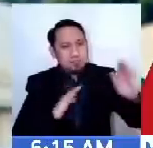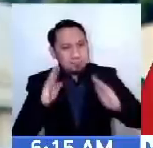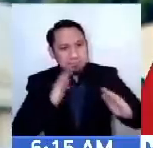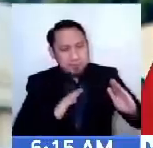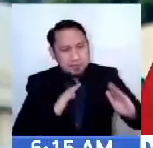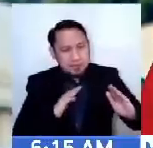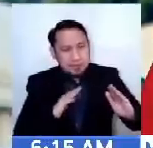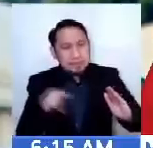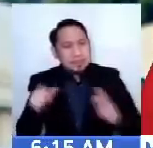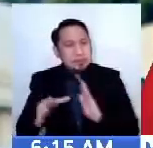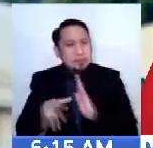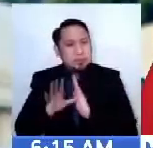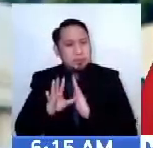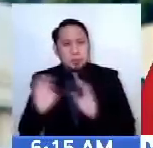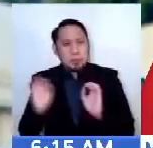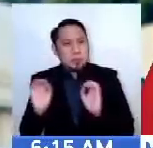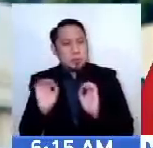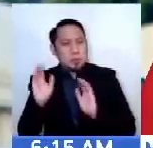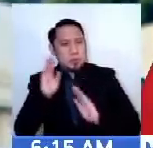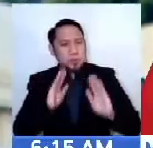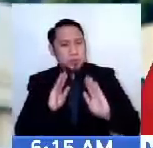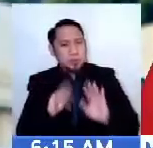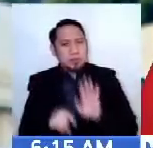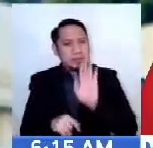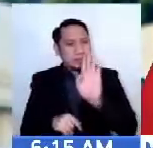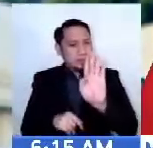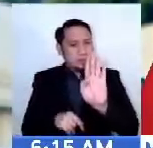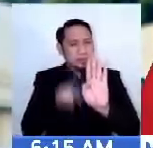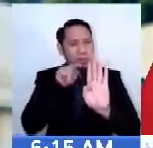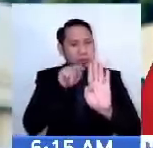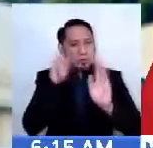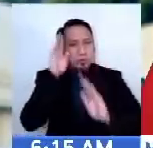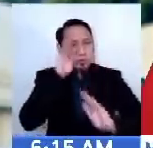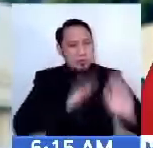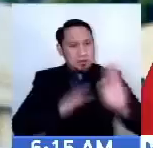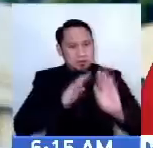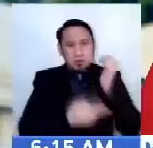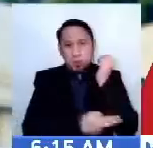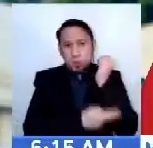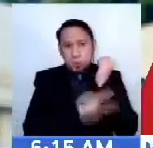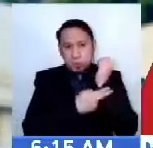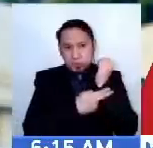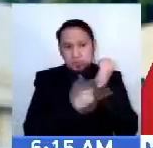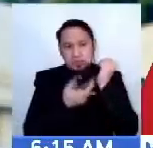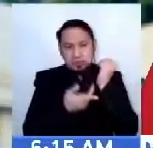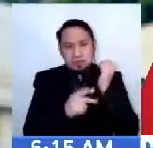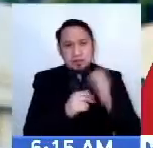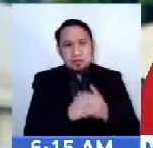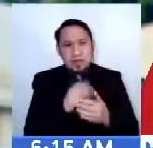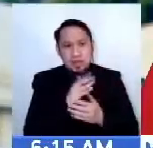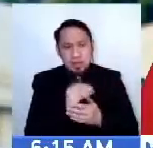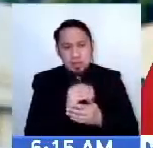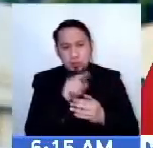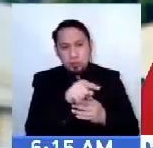ng Commissioner Election. Ito po yung problema ng aming contractor at saka yung hotel. Pero ganun pa